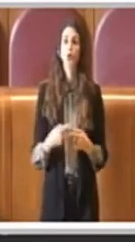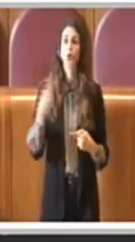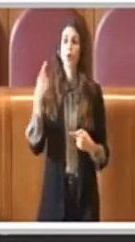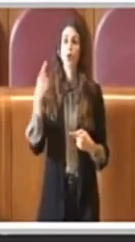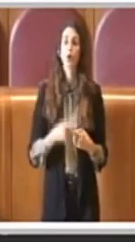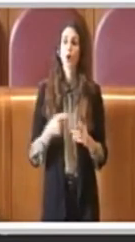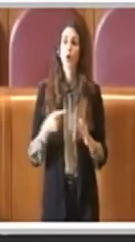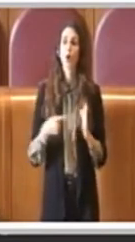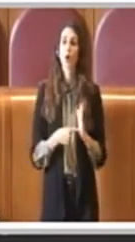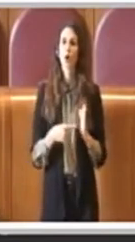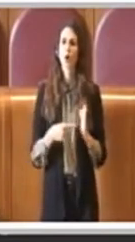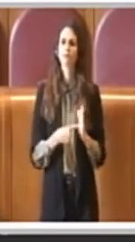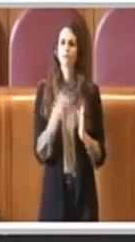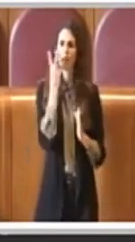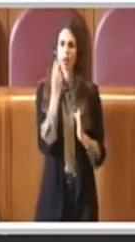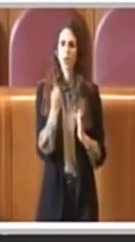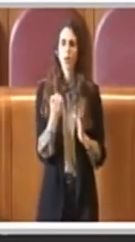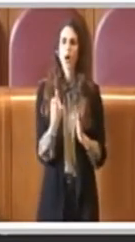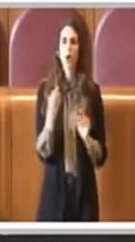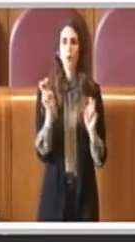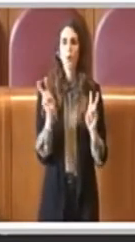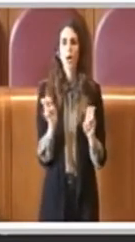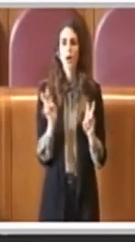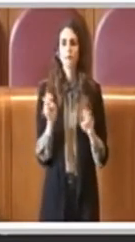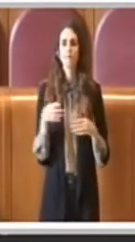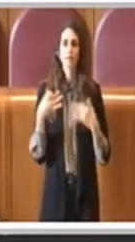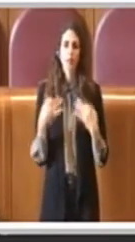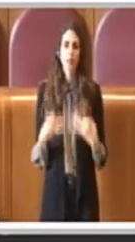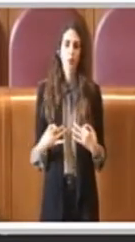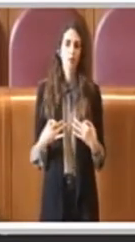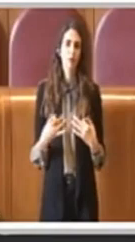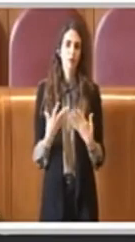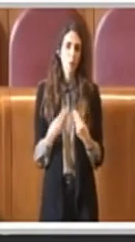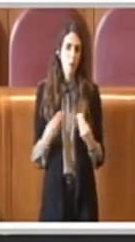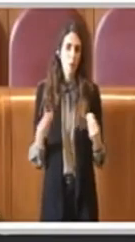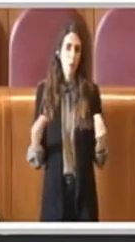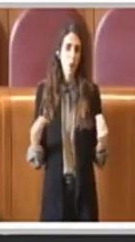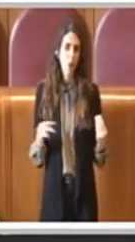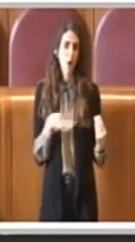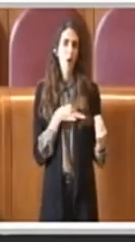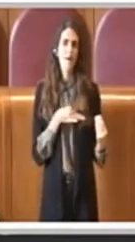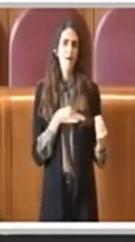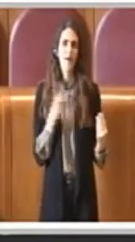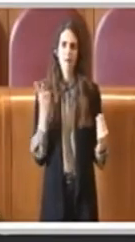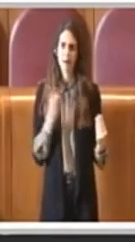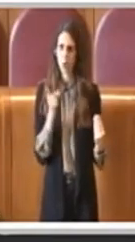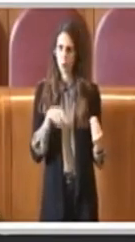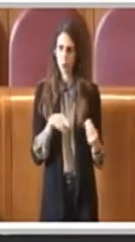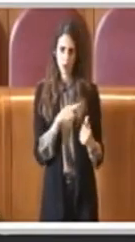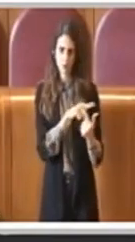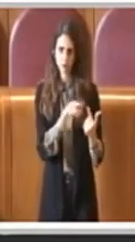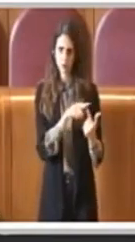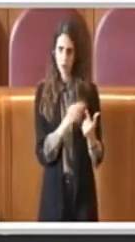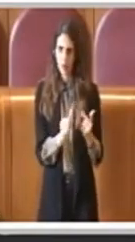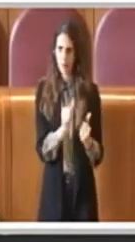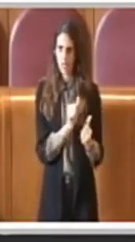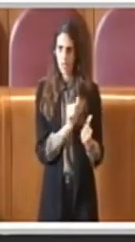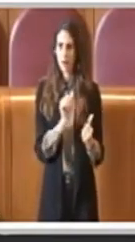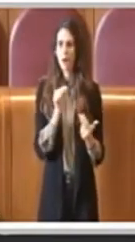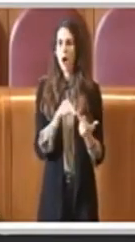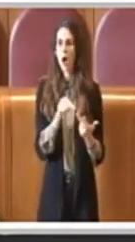giorno invece riguarda una tematica che sicuramente è molto sentita, non che le altre non lo fossero assolutamente, anzi, però